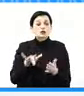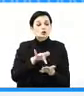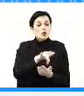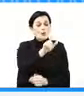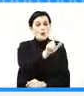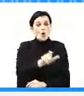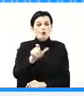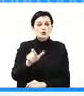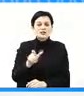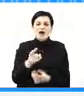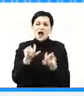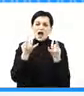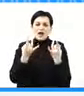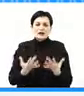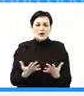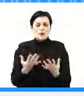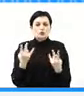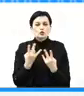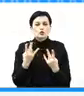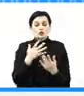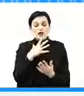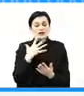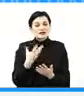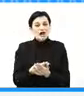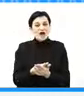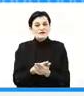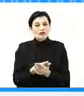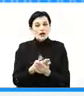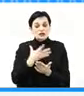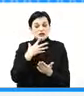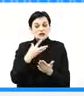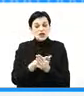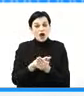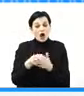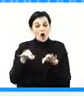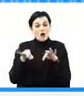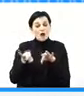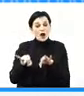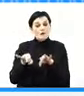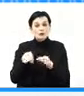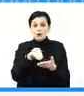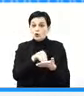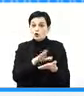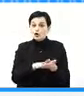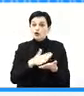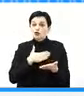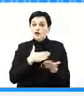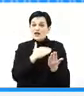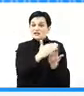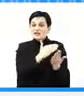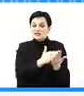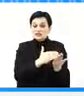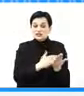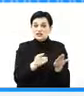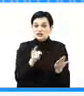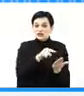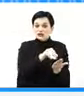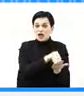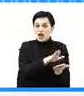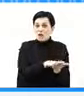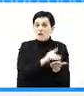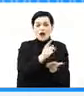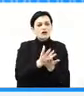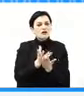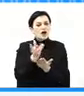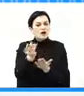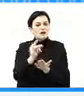მოსახლეობისთვის, მათ ელემენტარულად უნდა მოახდინონ თავიანთი საკუთარი ავტომობილების რეგისტრაცია ჩვენ სისტემაში და ისინი არაფერს არ